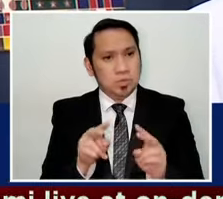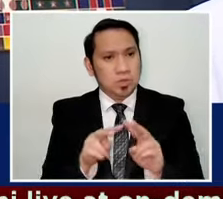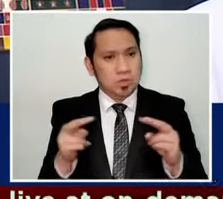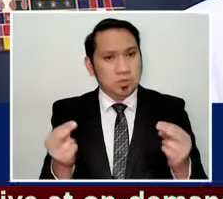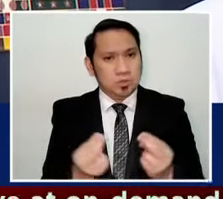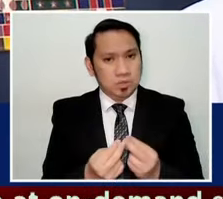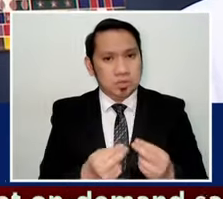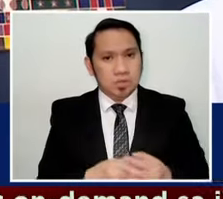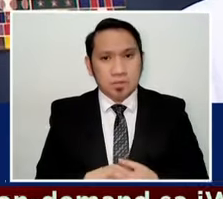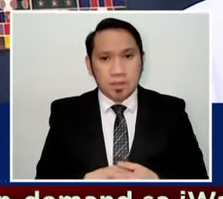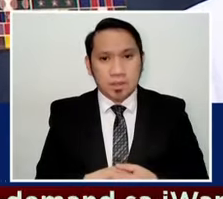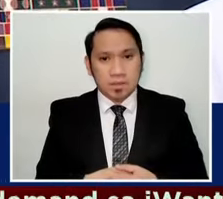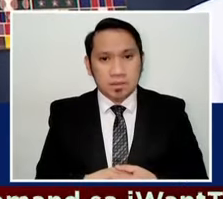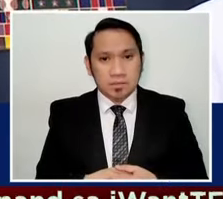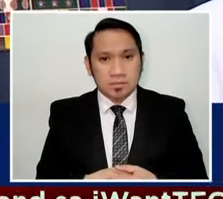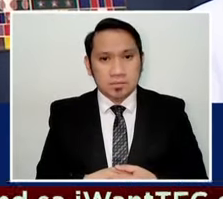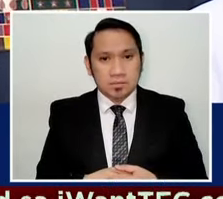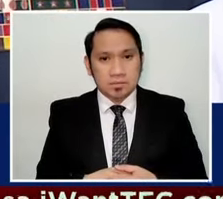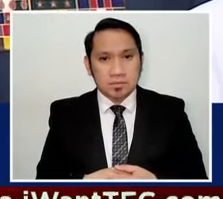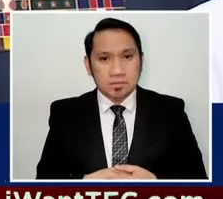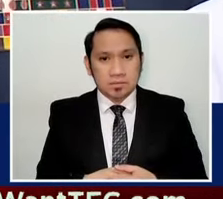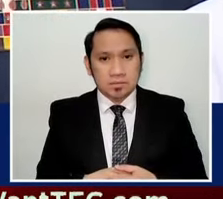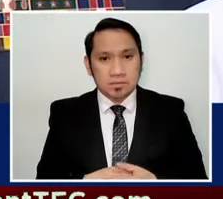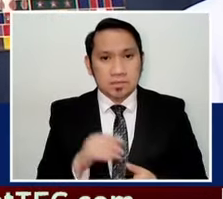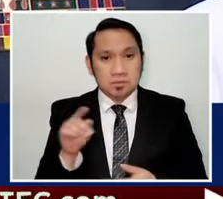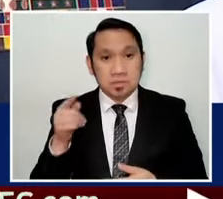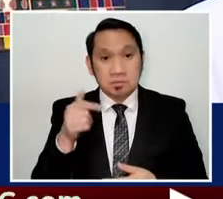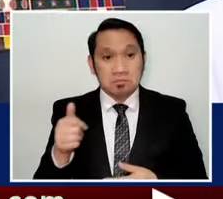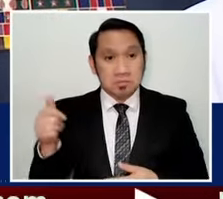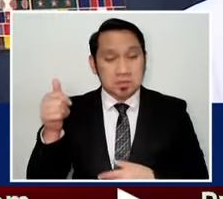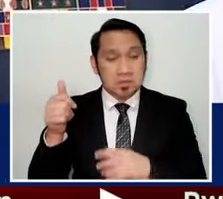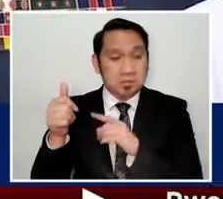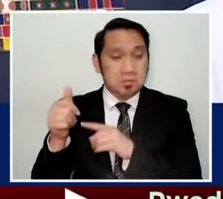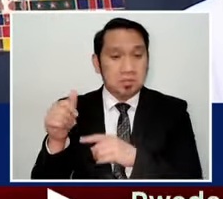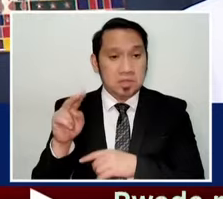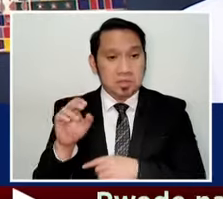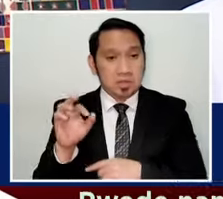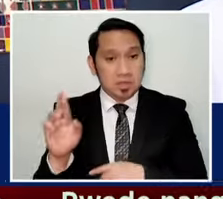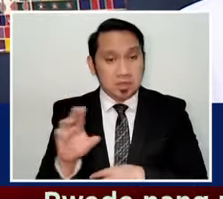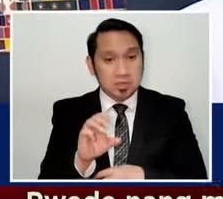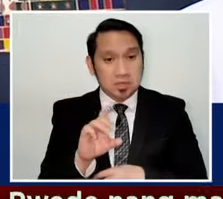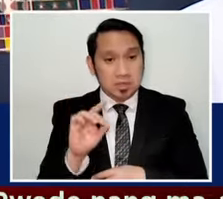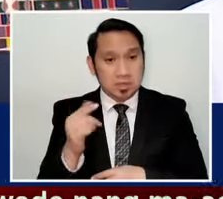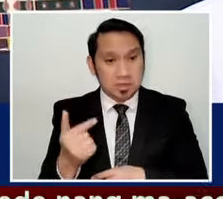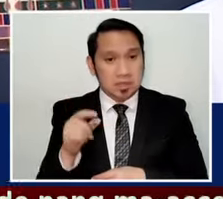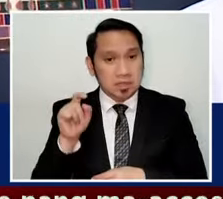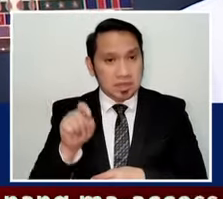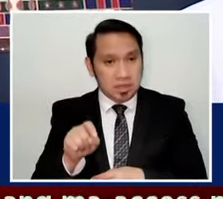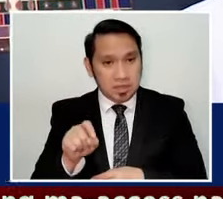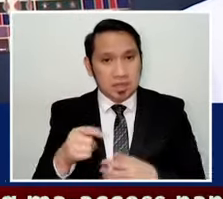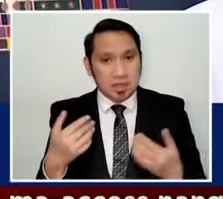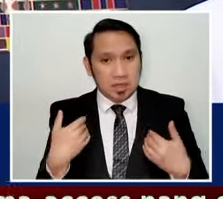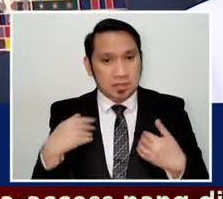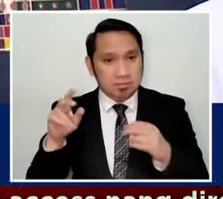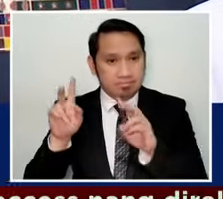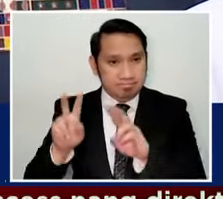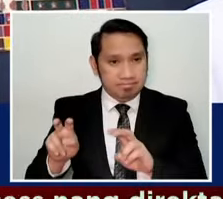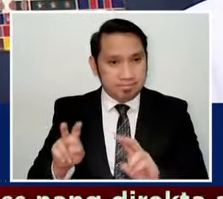yung chain of command. So as the commander of the NCRCIDG ay kailangan din na imbisigahan siya.